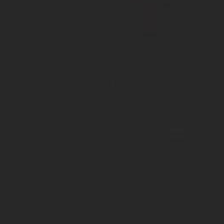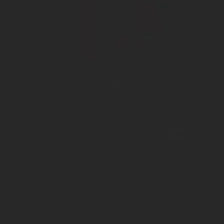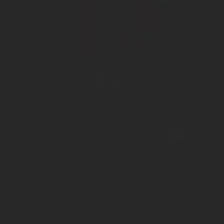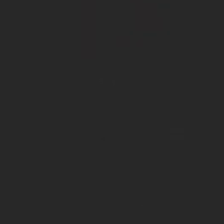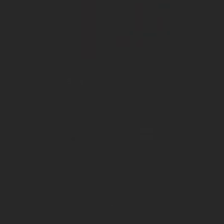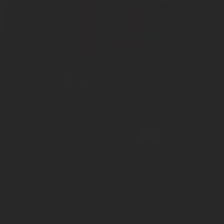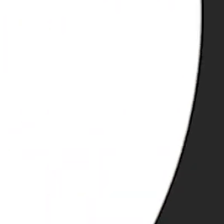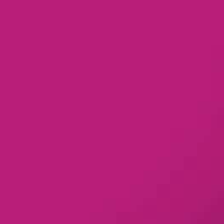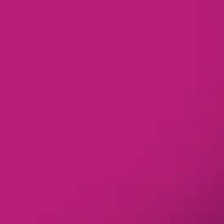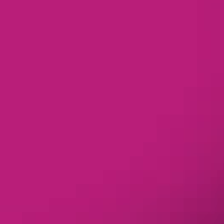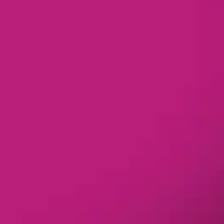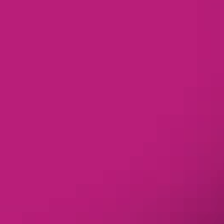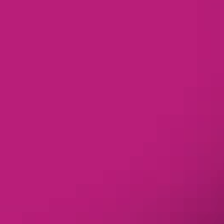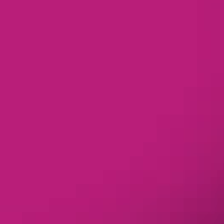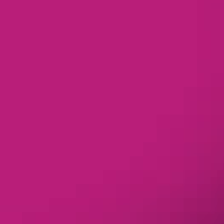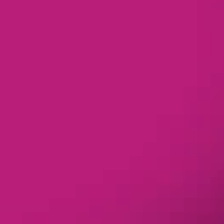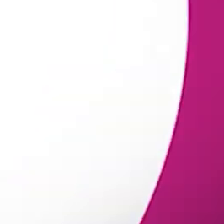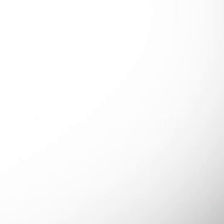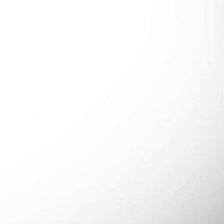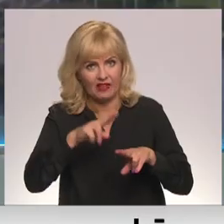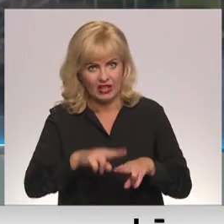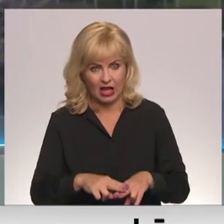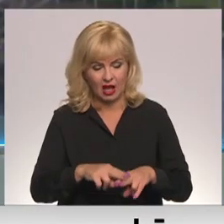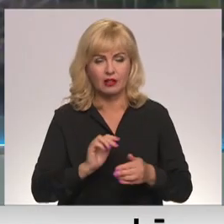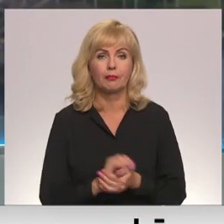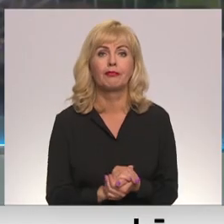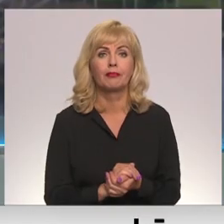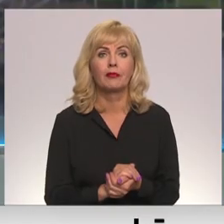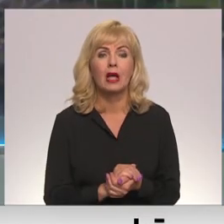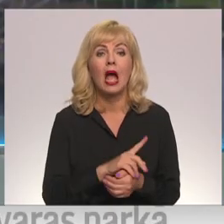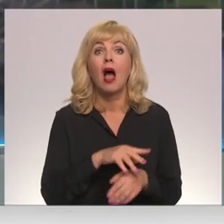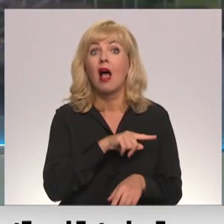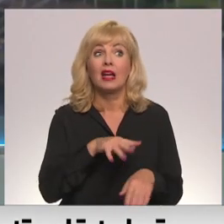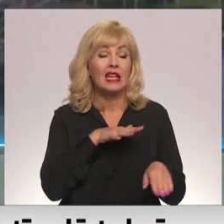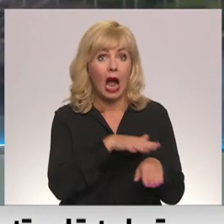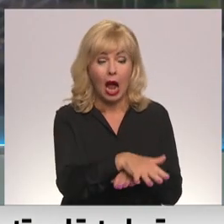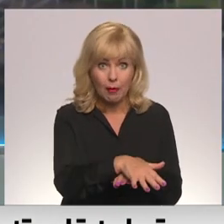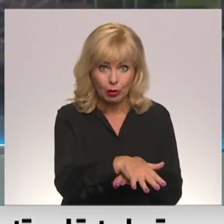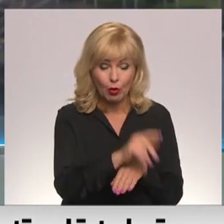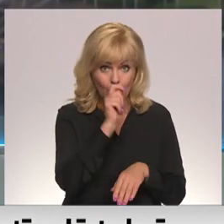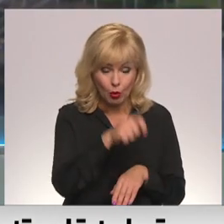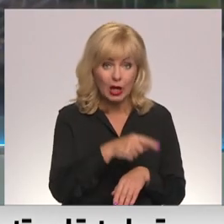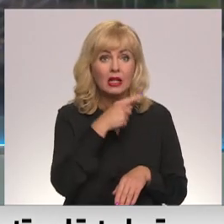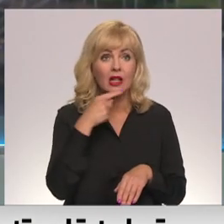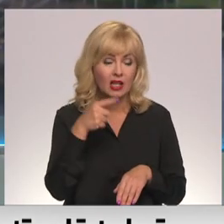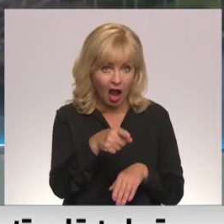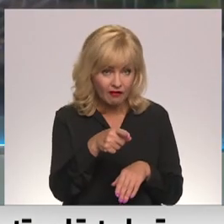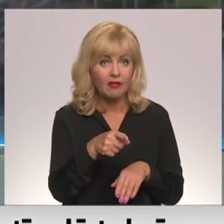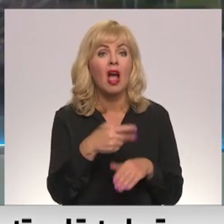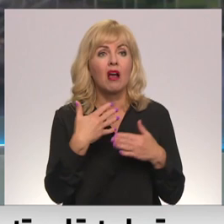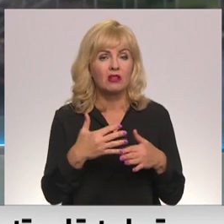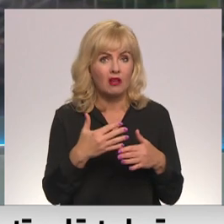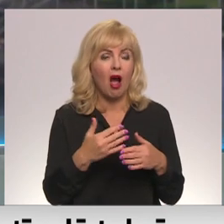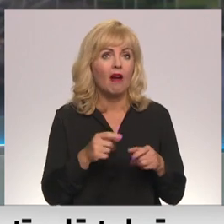Re! Viss ēters ir te! Līdz ar iebrukumu Ukrainā, Krievija agresīvāk izvērtusi dezinformācijas